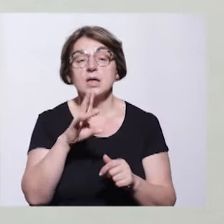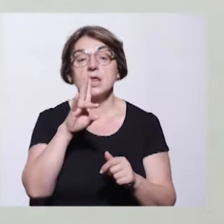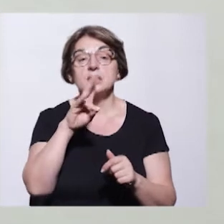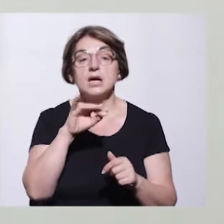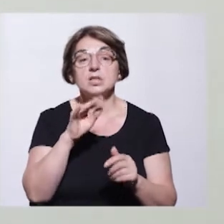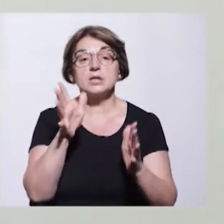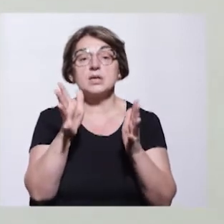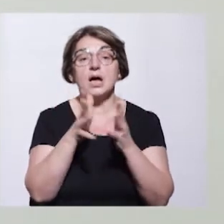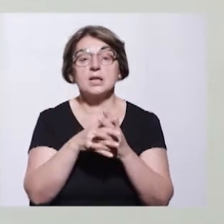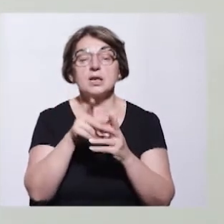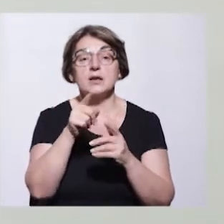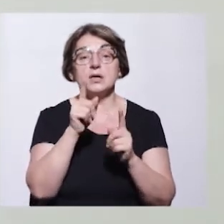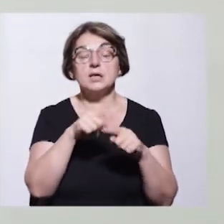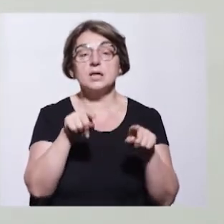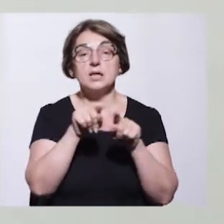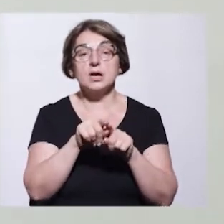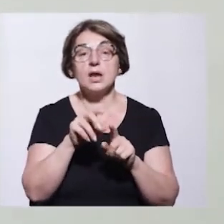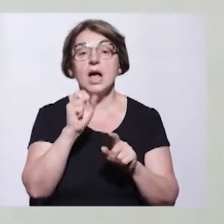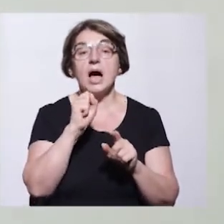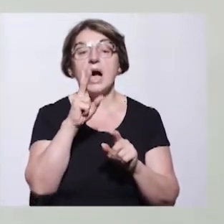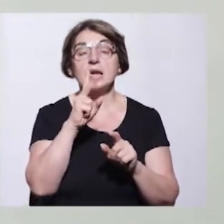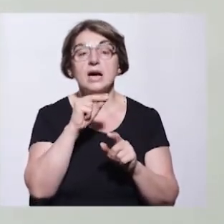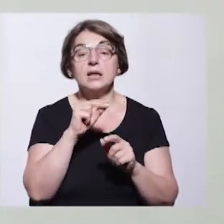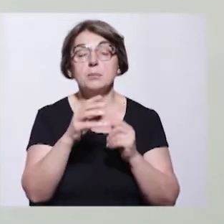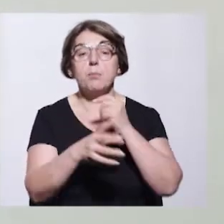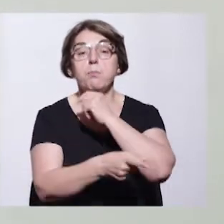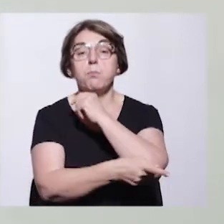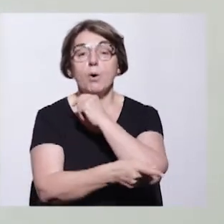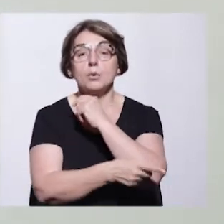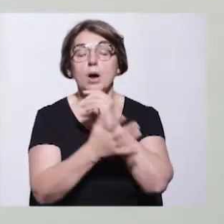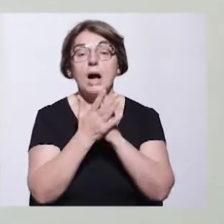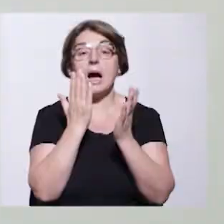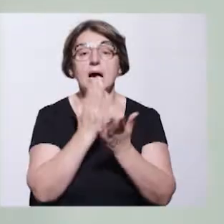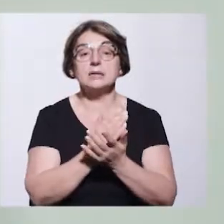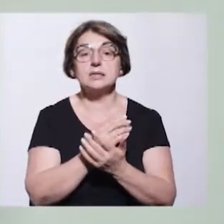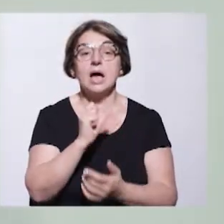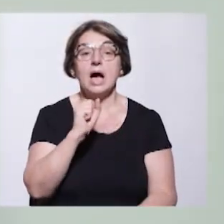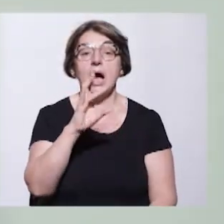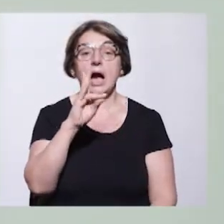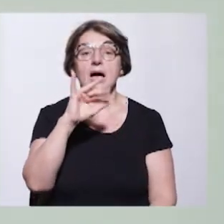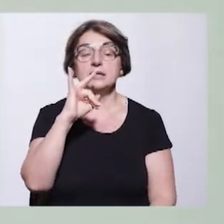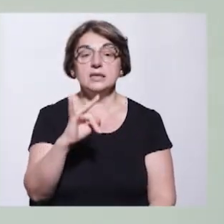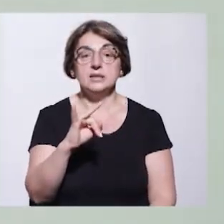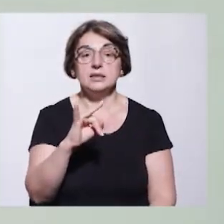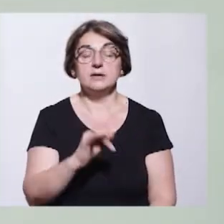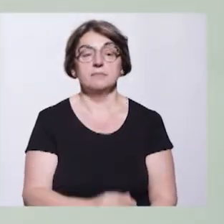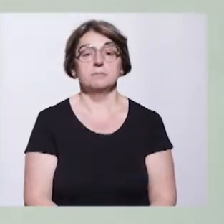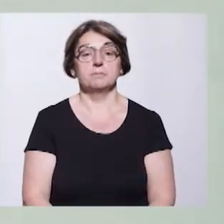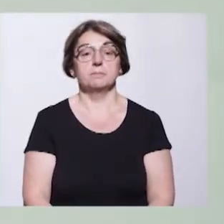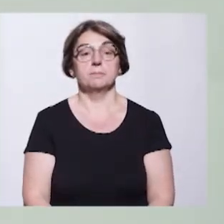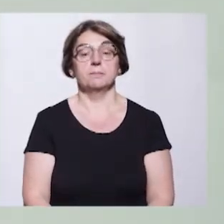ნაჯერი ნახშირწყალბადების, იგივე ალკანების დაბოლოება არის ანი.